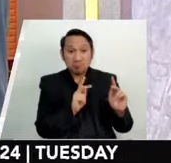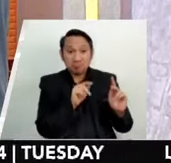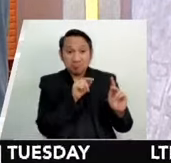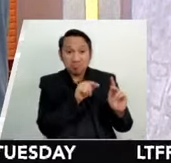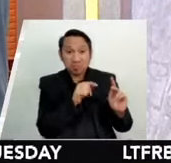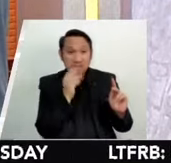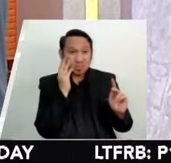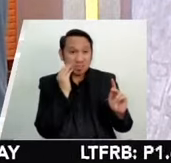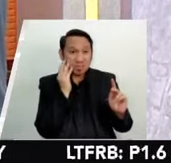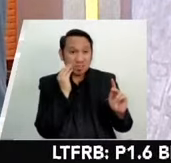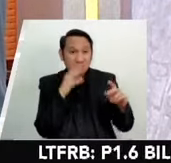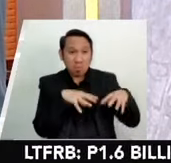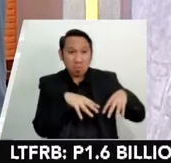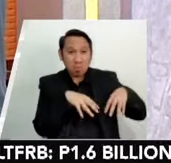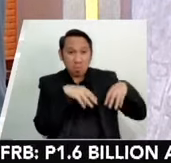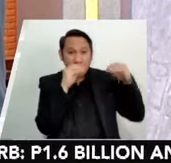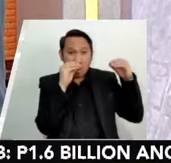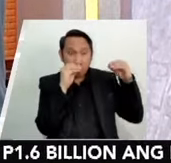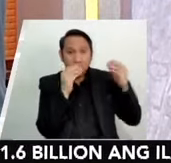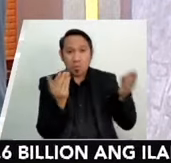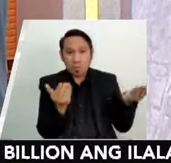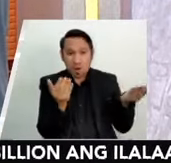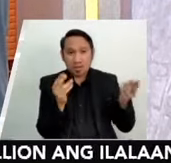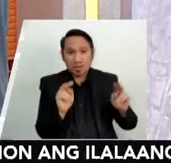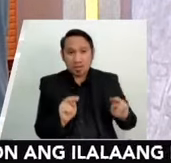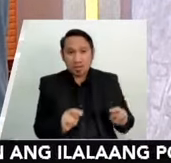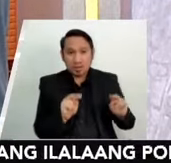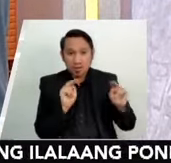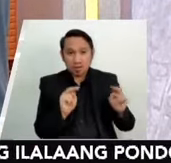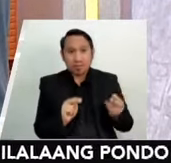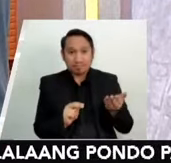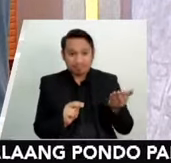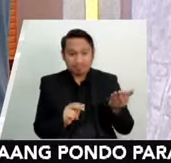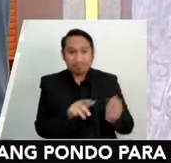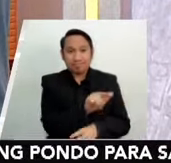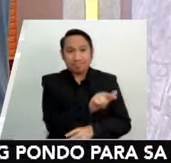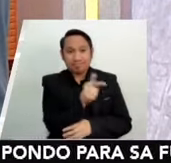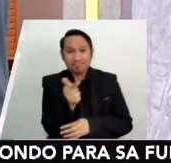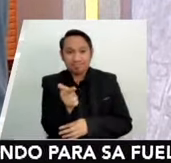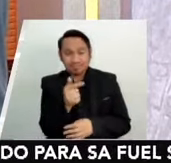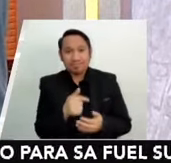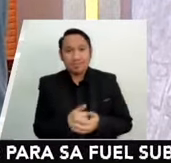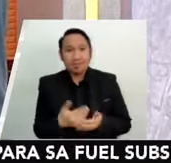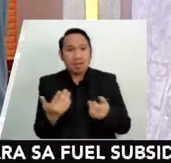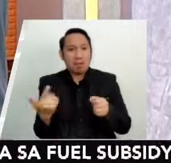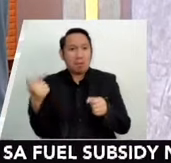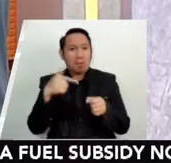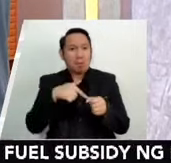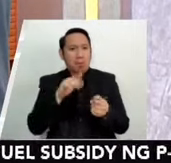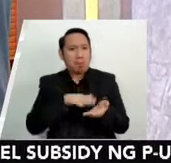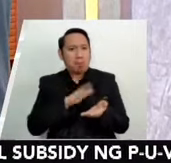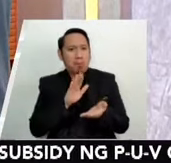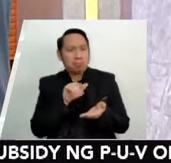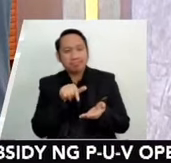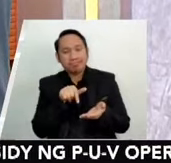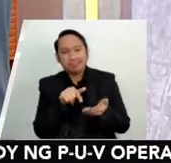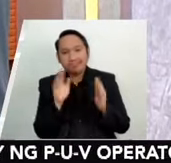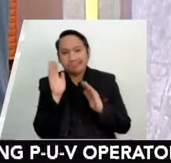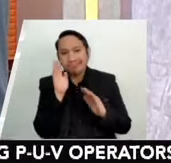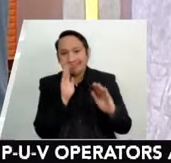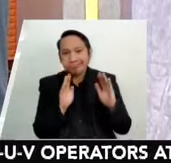naroon po si James Agustin. Malaki ang tasingin sa petrolyo na problema na naman ng mga tsuper ang ibabalita ni Bam